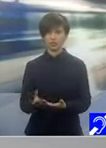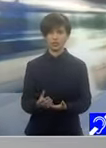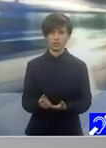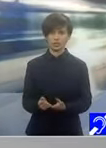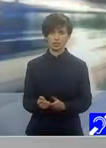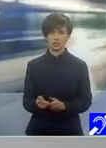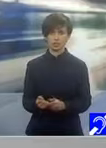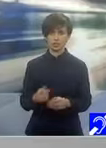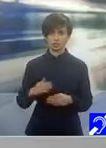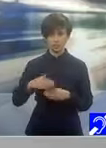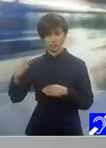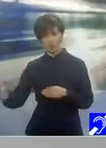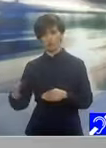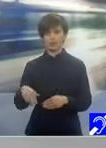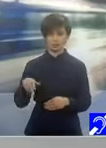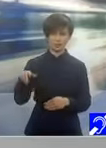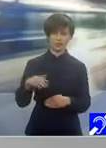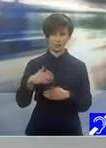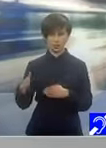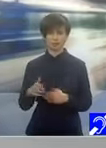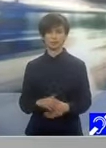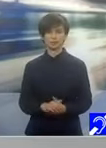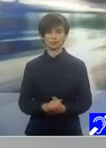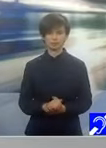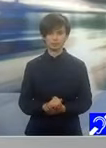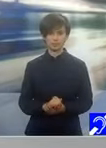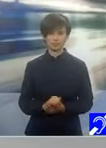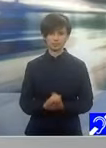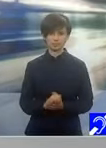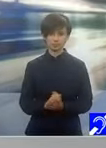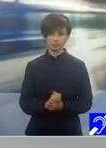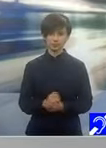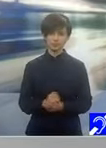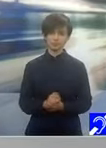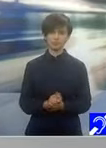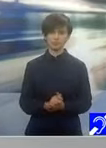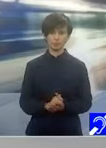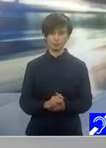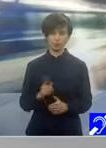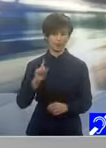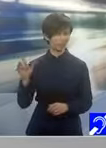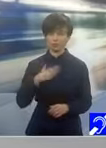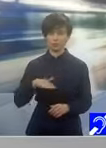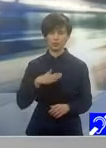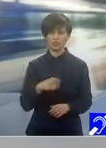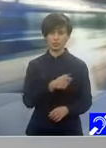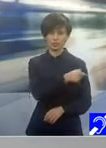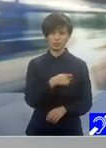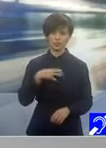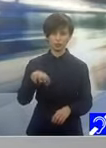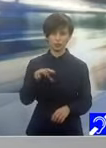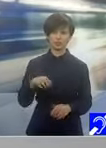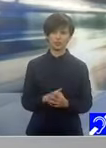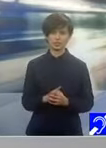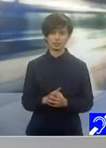da. Și sigur nu... că da. Nu v-ați putut replia astfel încât n-au dorit. N-au dorit. Ne-au spus, da, atât am putut